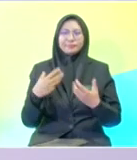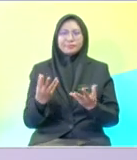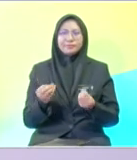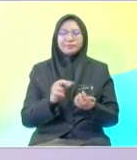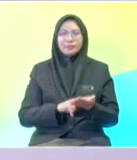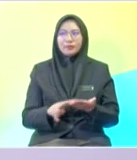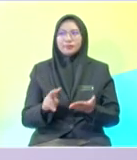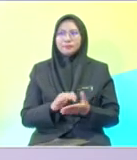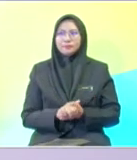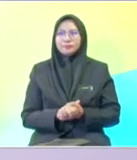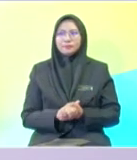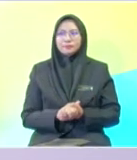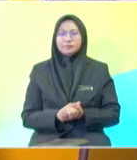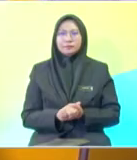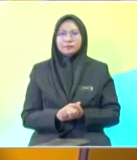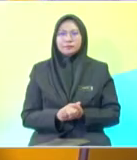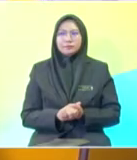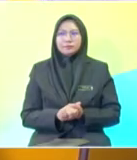tepat kembali